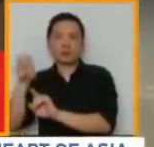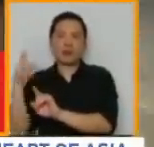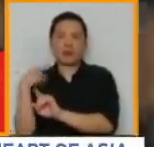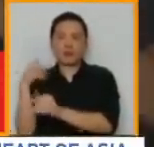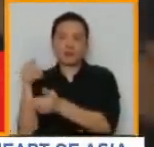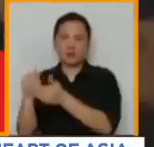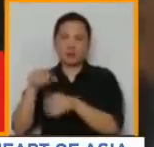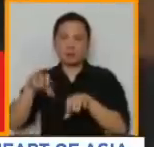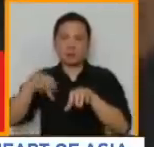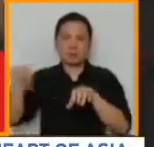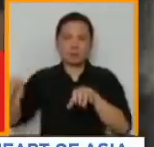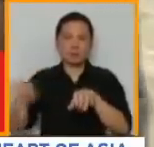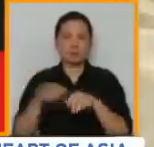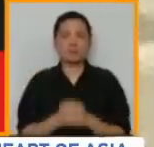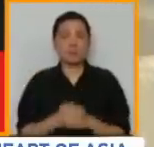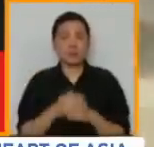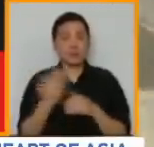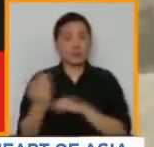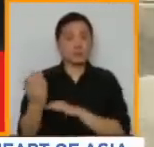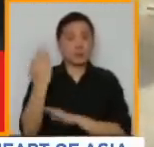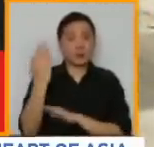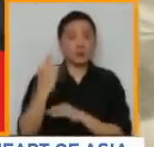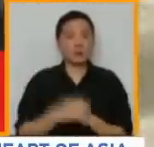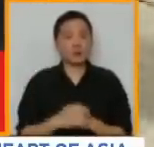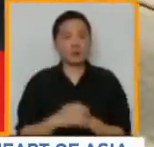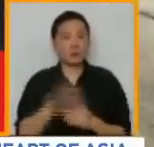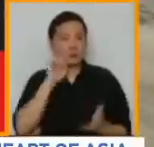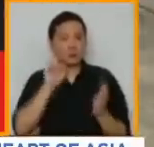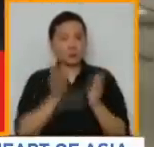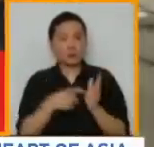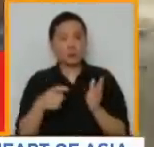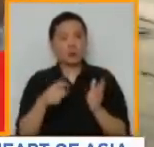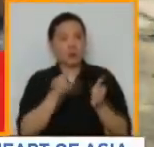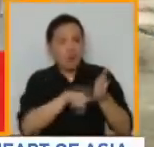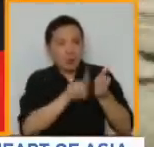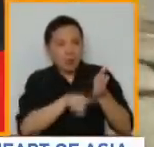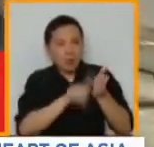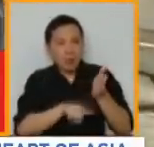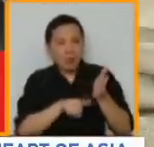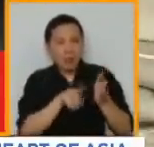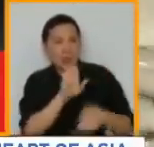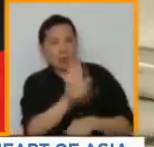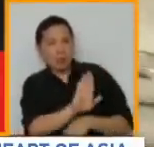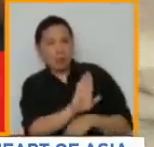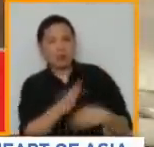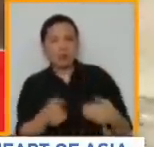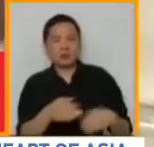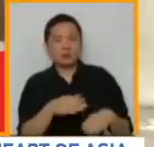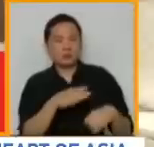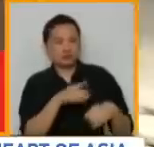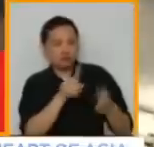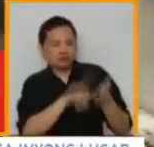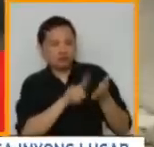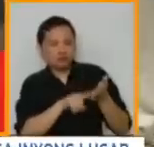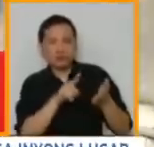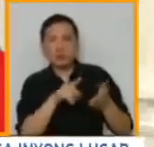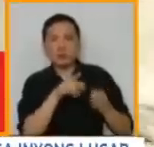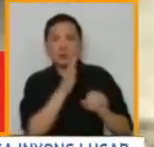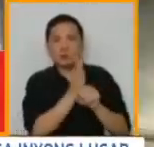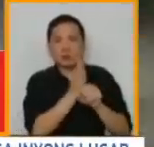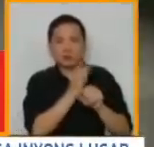pagsita dito sa ilang mga pampublikong sasakyan tulad ng mga bus. Kung sila ba'y tumatalima doon sa 70% ng capacity. Kapag